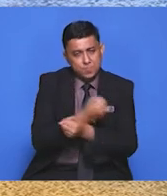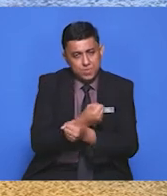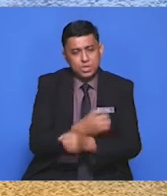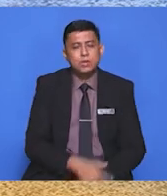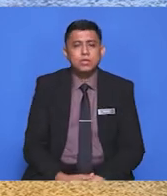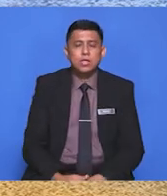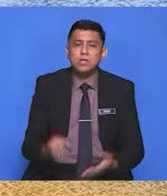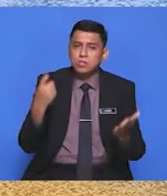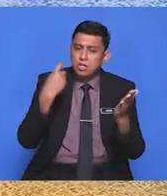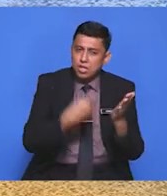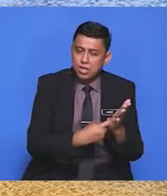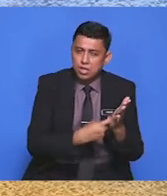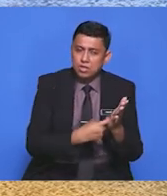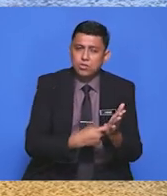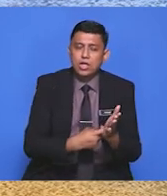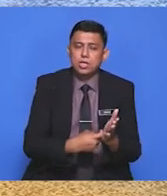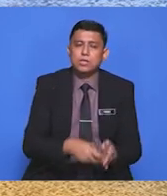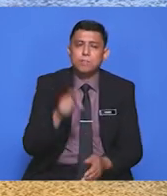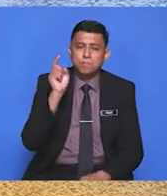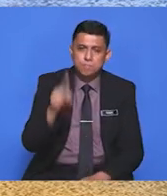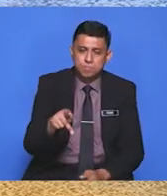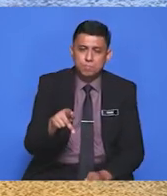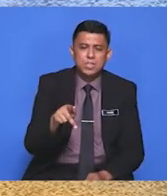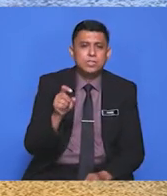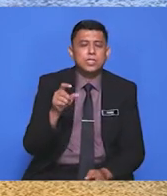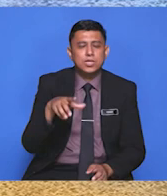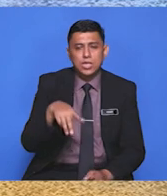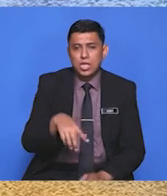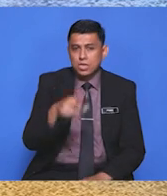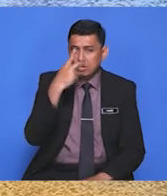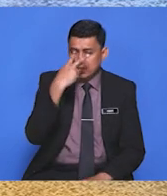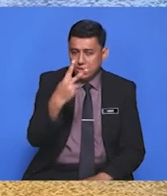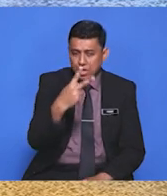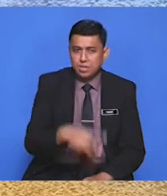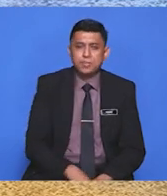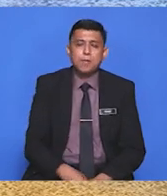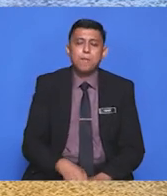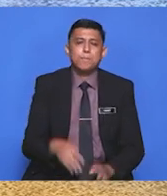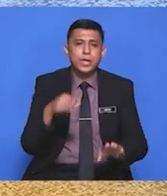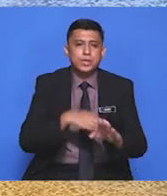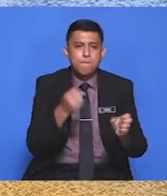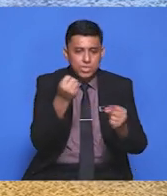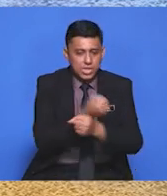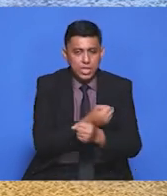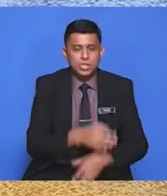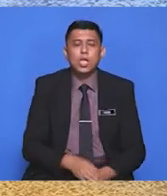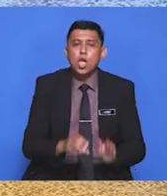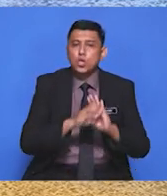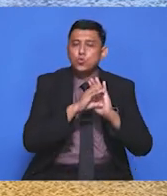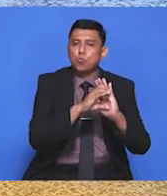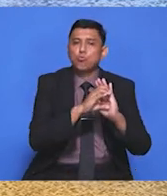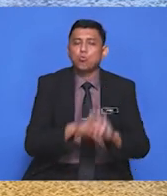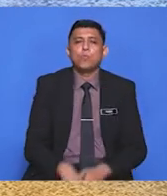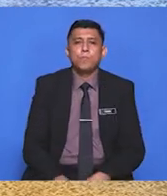maka harga yang ditetapkan perlu melihat harga yang ditetapkan oleh pesaing. Sebagai contoh,